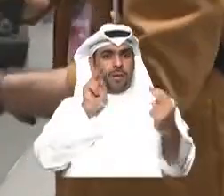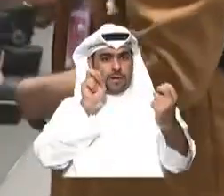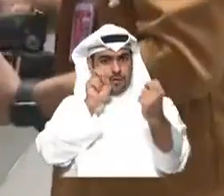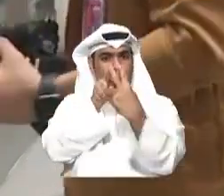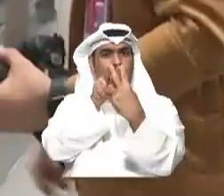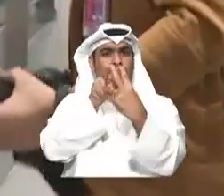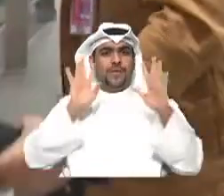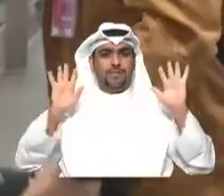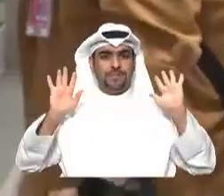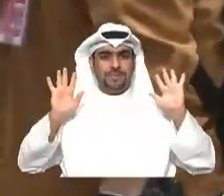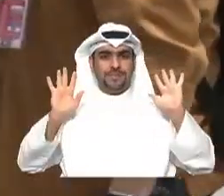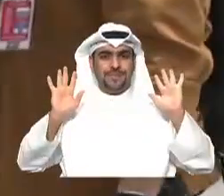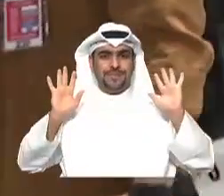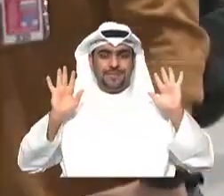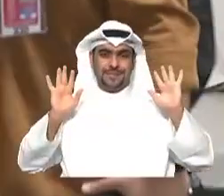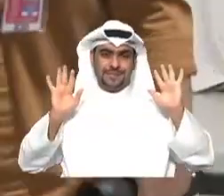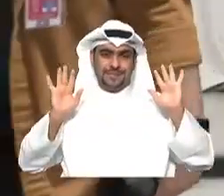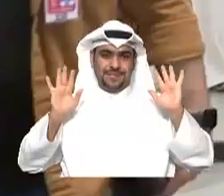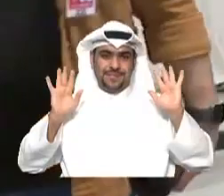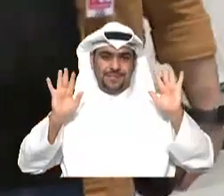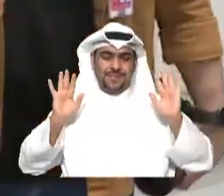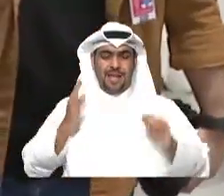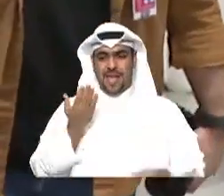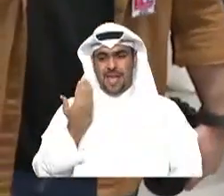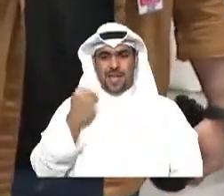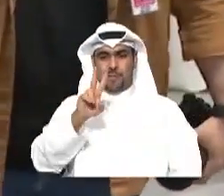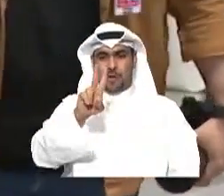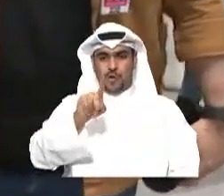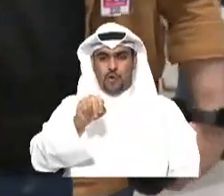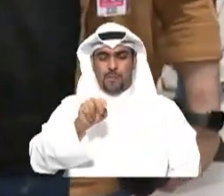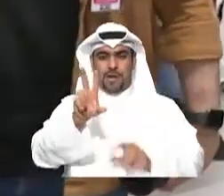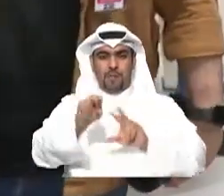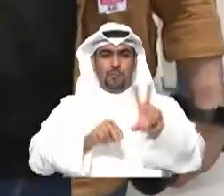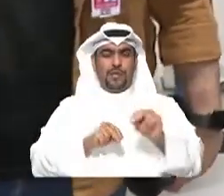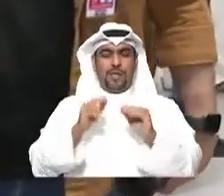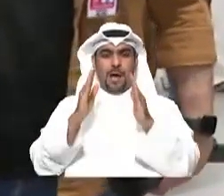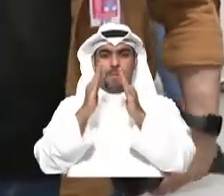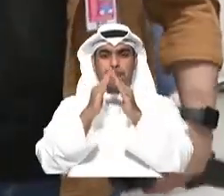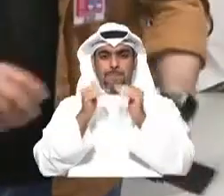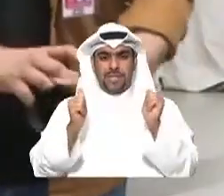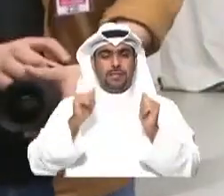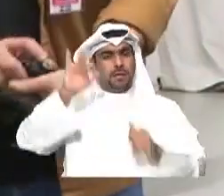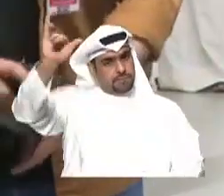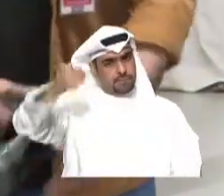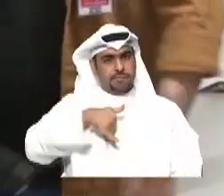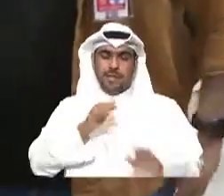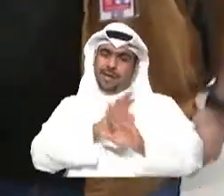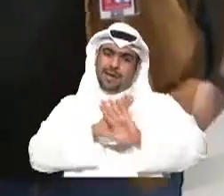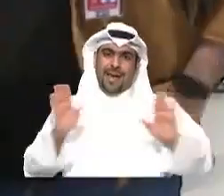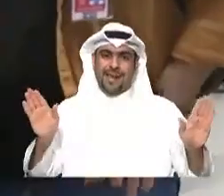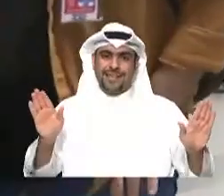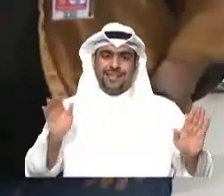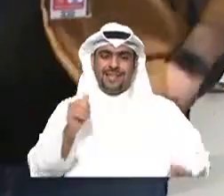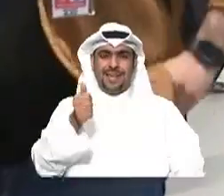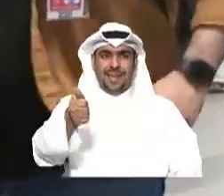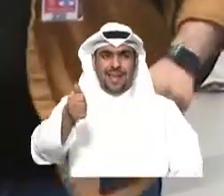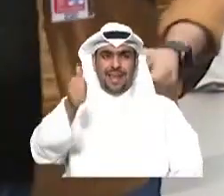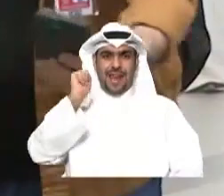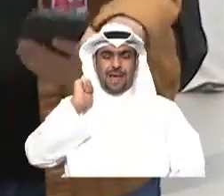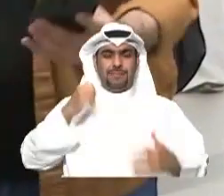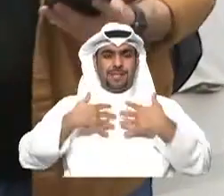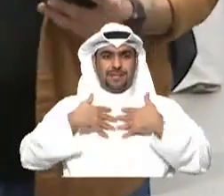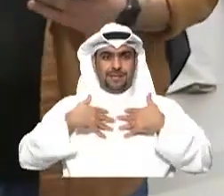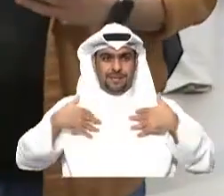قبل يومين وصل المنتخب المصري شغال في الملاقات المنتخب البلجيكي وكذلك امس يعني